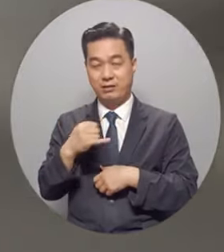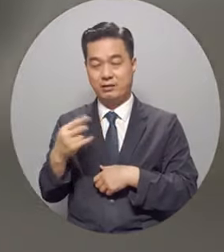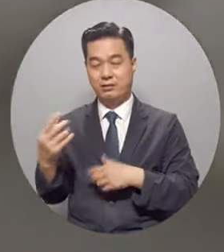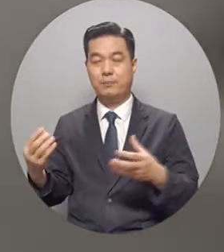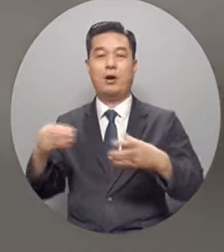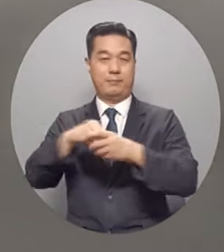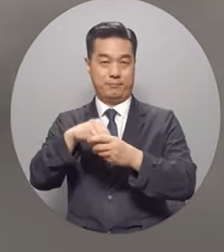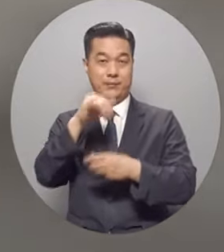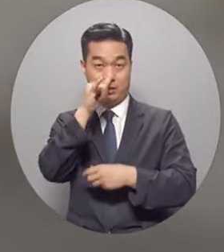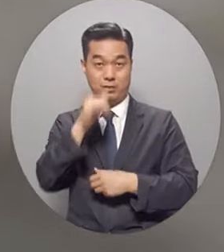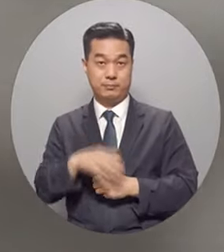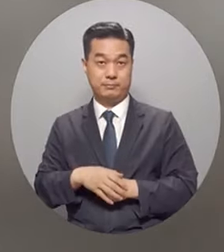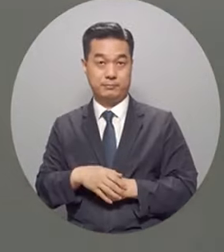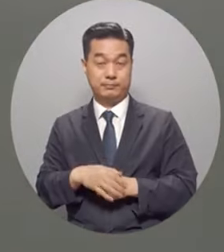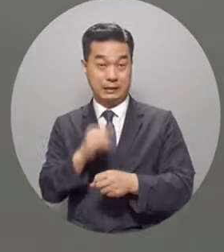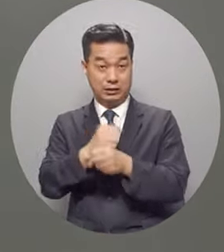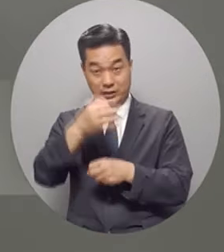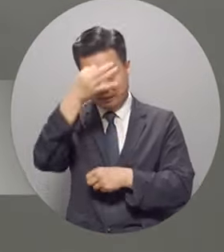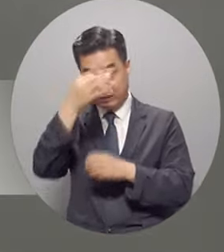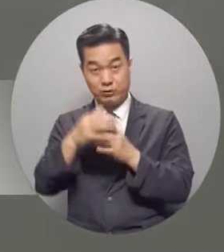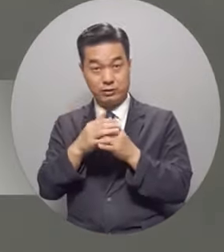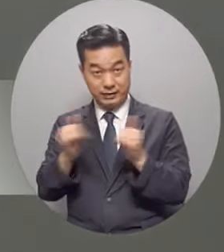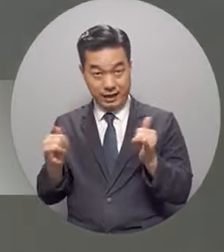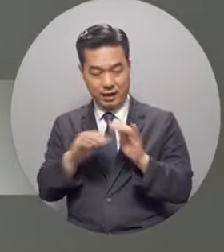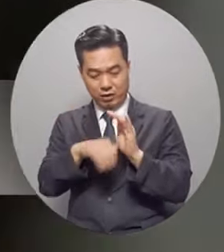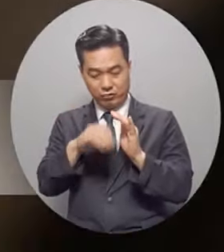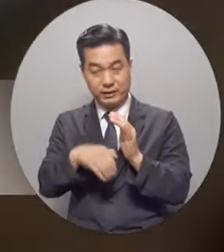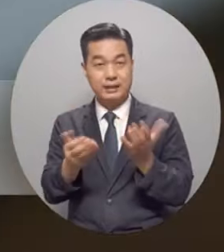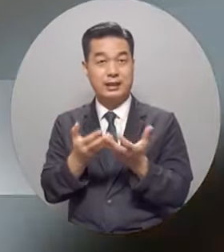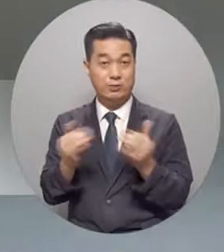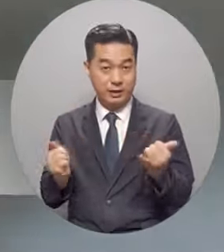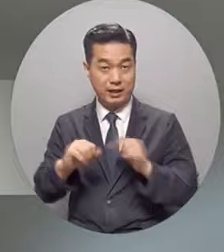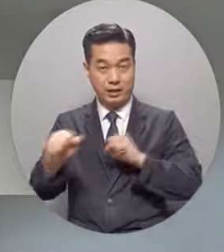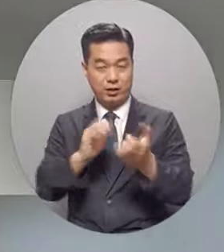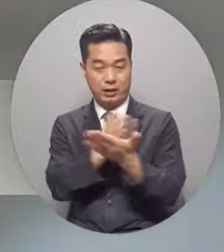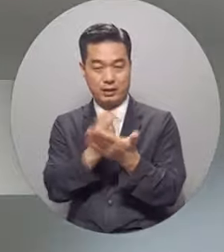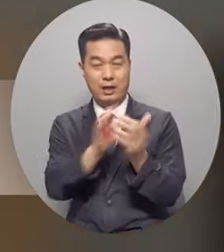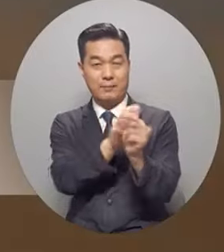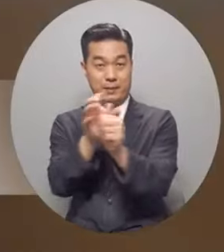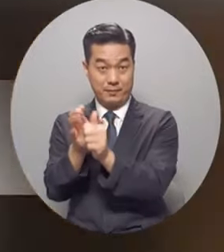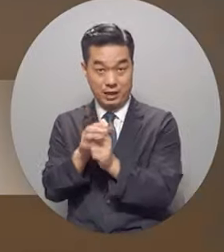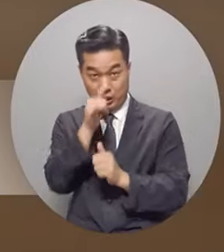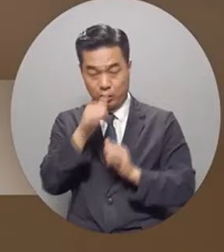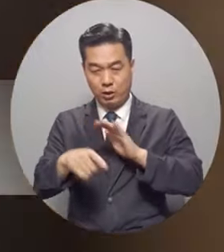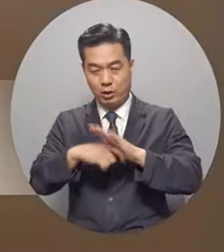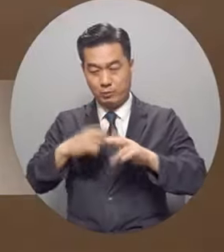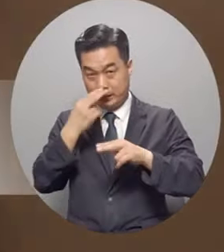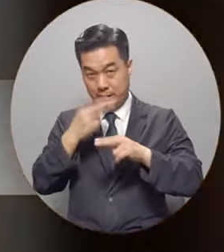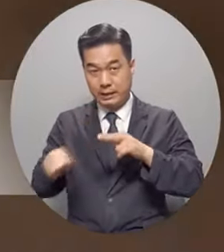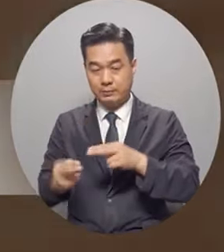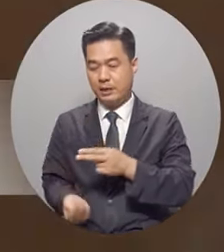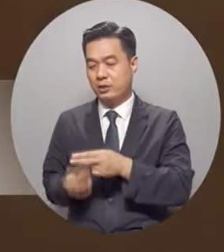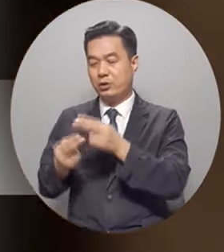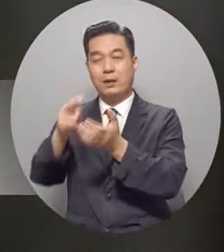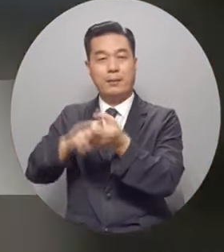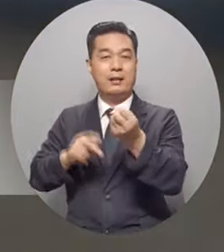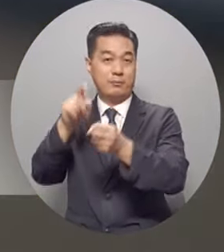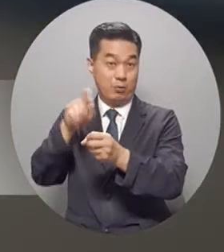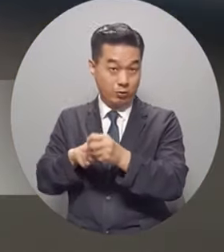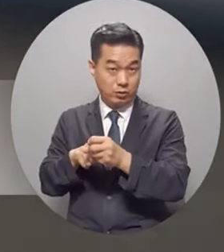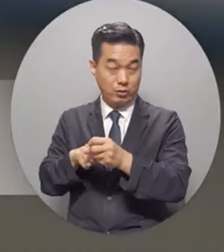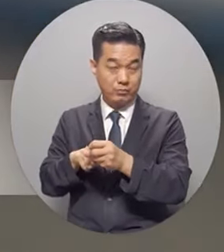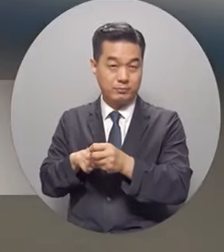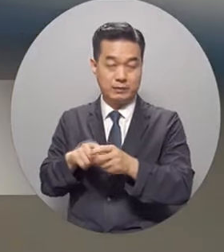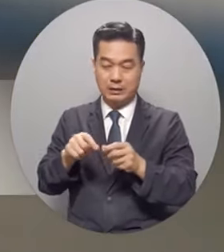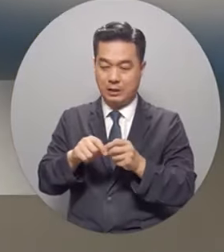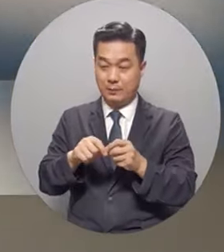가담했습니다 설치 기술자와 굴착 작업자 등으로 역할을 나눴고 훔친 기름을 저장하고 팔기 위해 범행